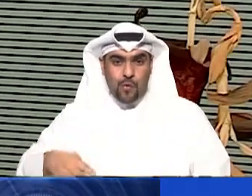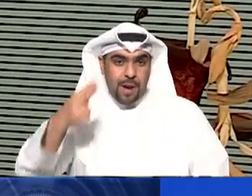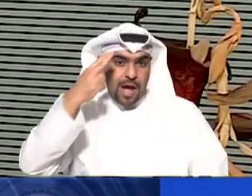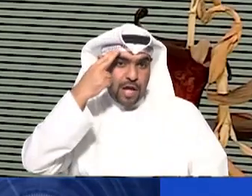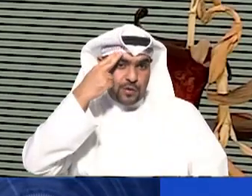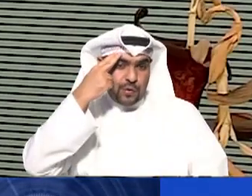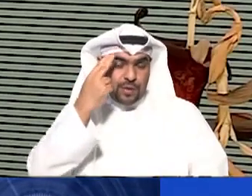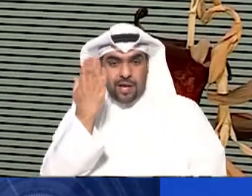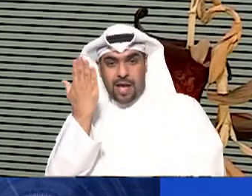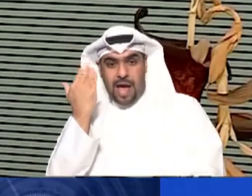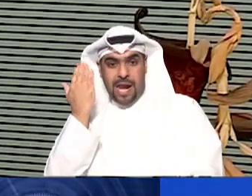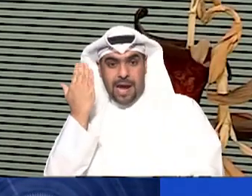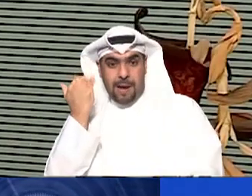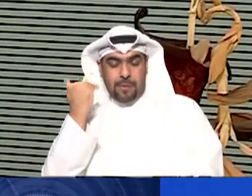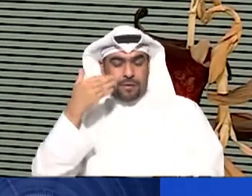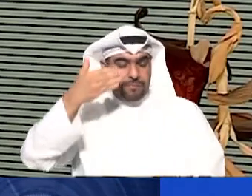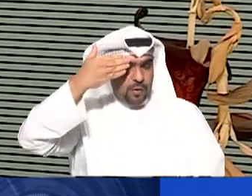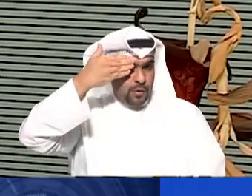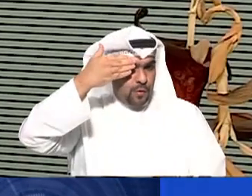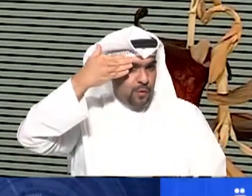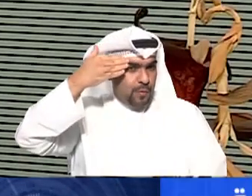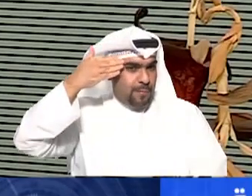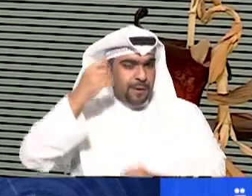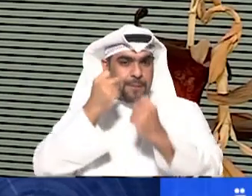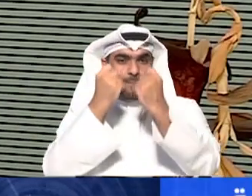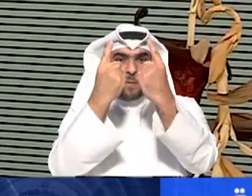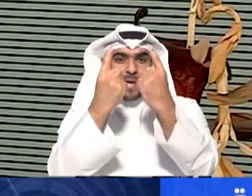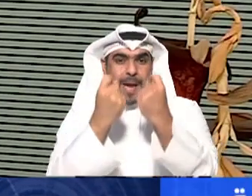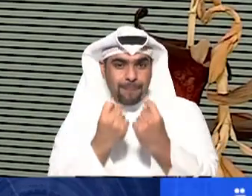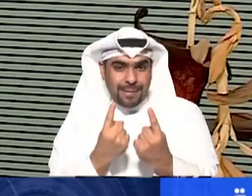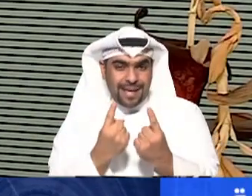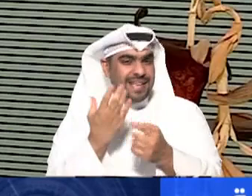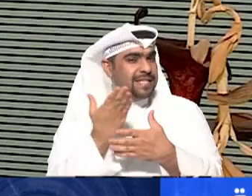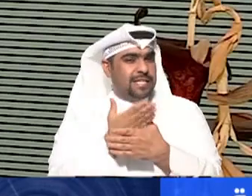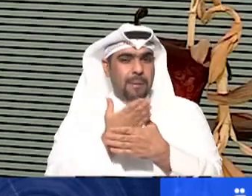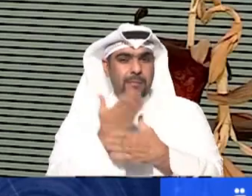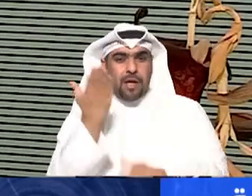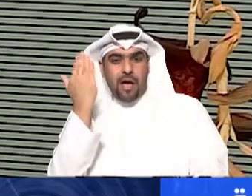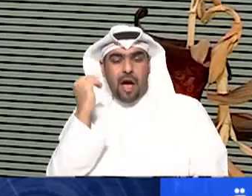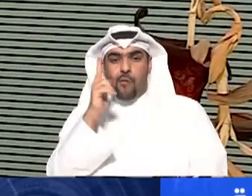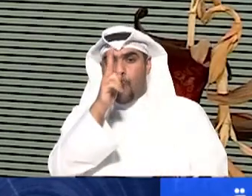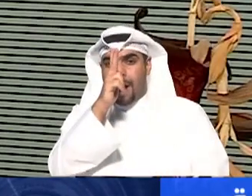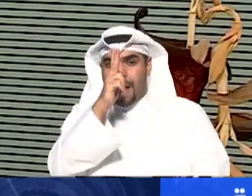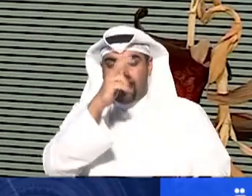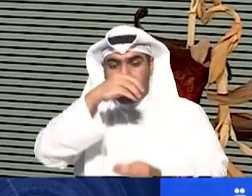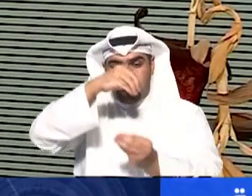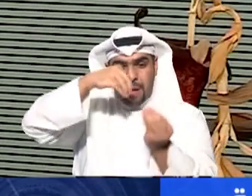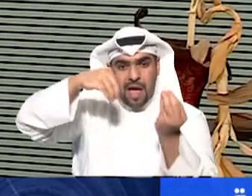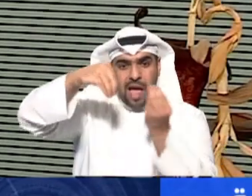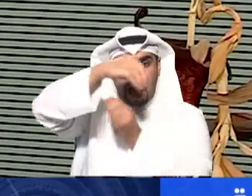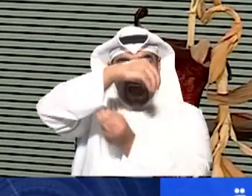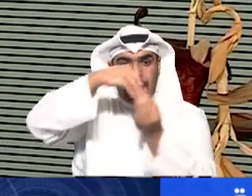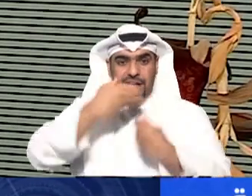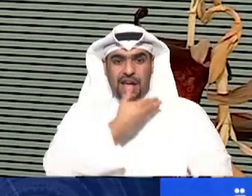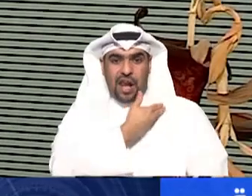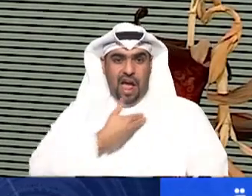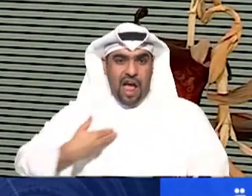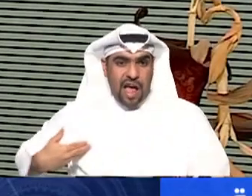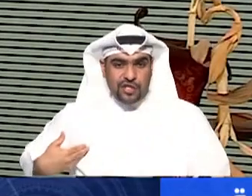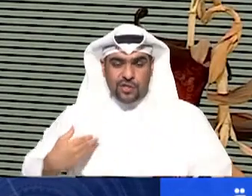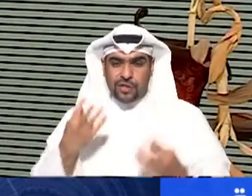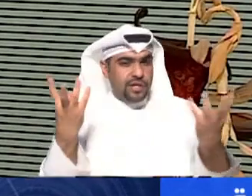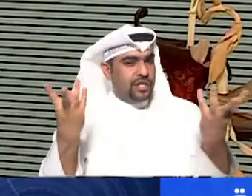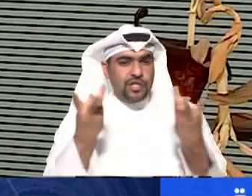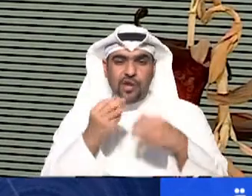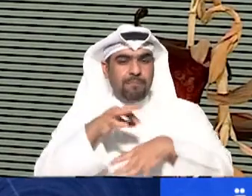السنوات الماضية وأدارت الحشود تقريبا 3 مليون حاج في بقعة مكانية وفي زمان محدد، واستطاعت